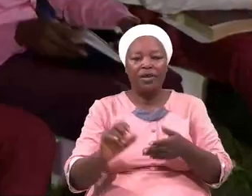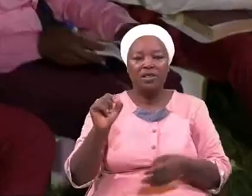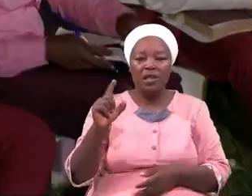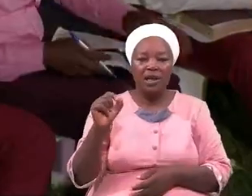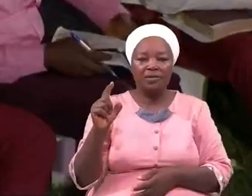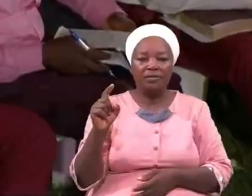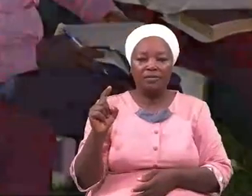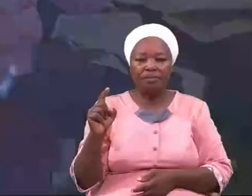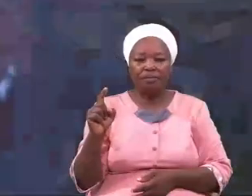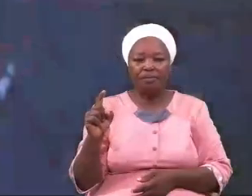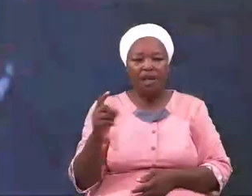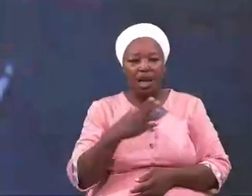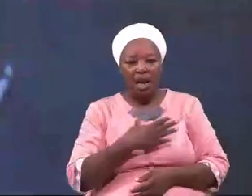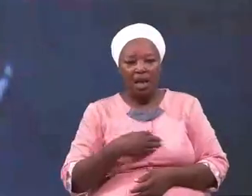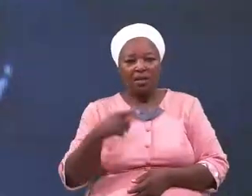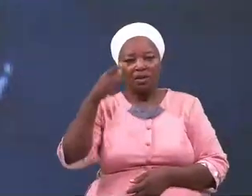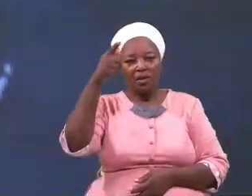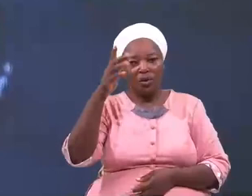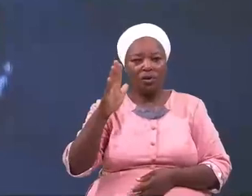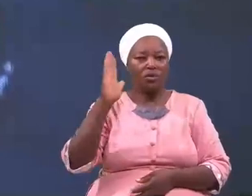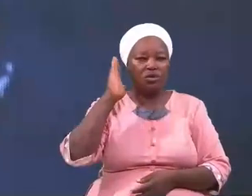Exode 12, verset 11.